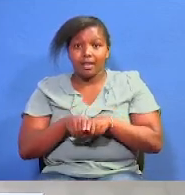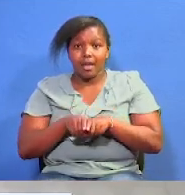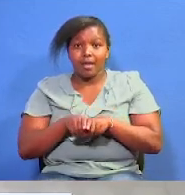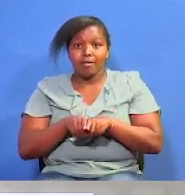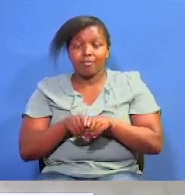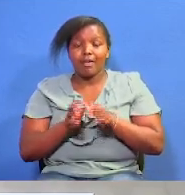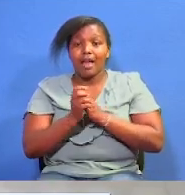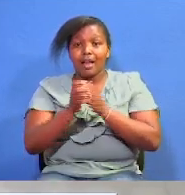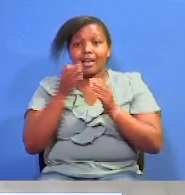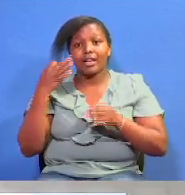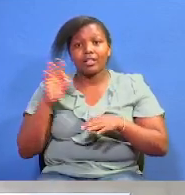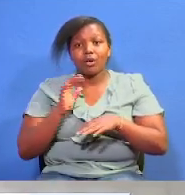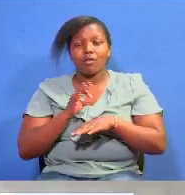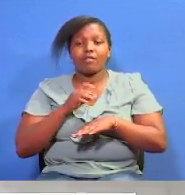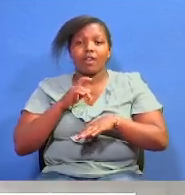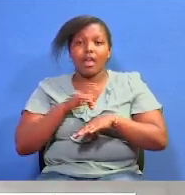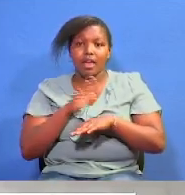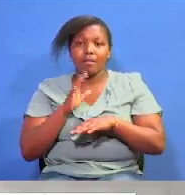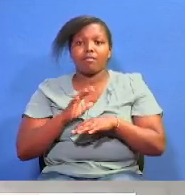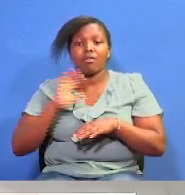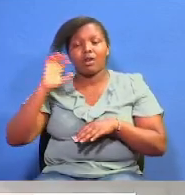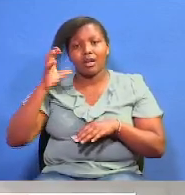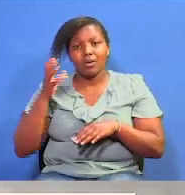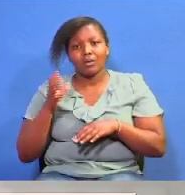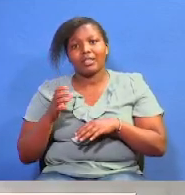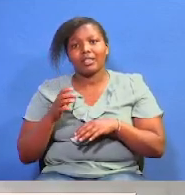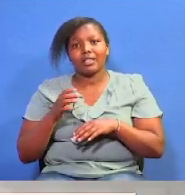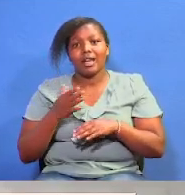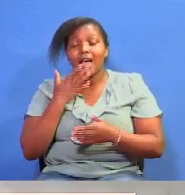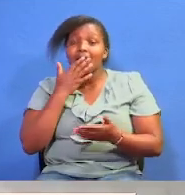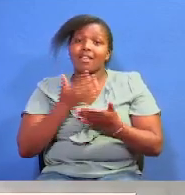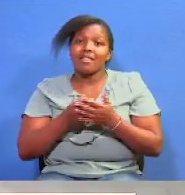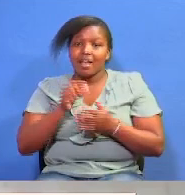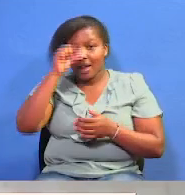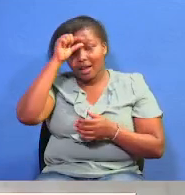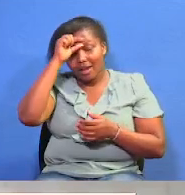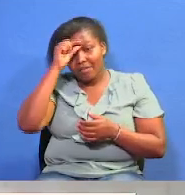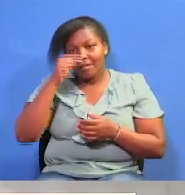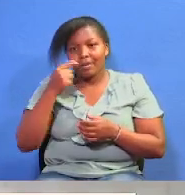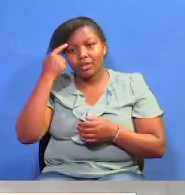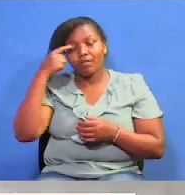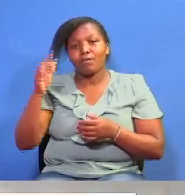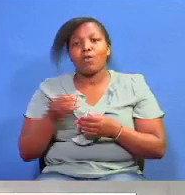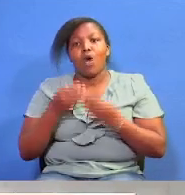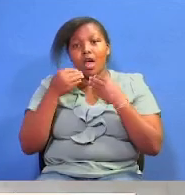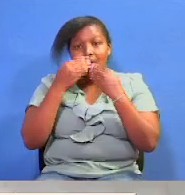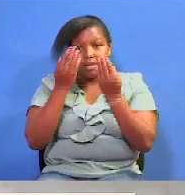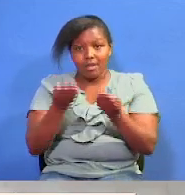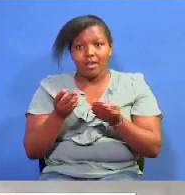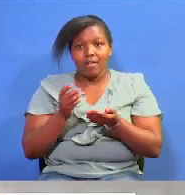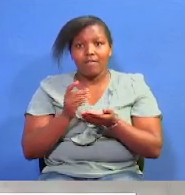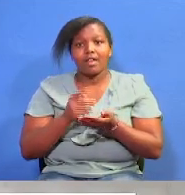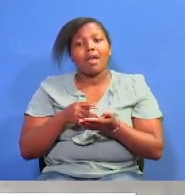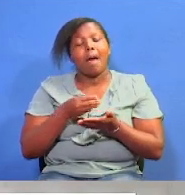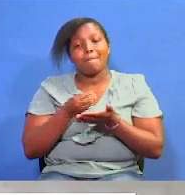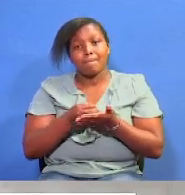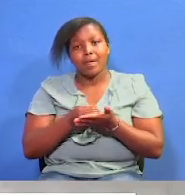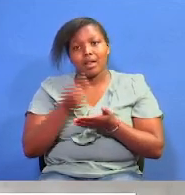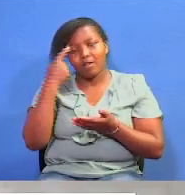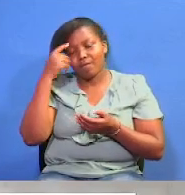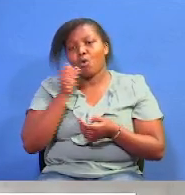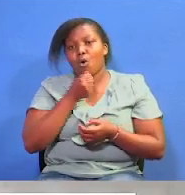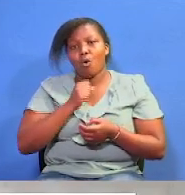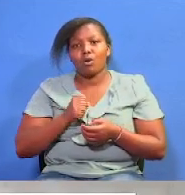wa kaunti ya Embu wamepongeza hatua ya serikali ya kutoa pesa za uzeeni zisizopungua takriban